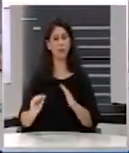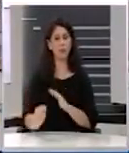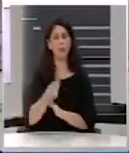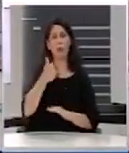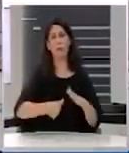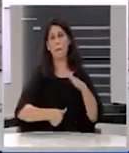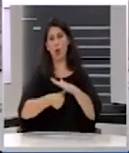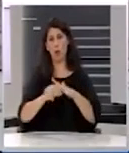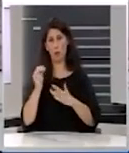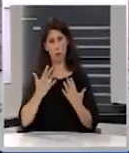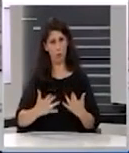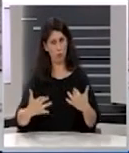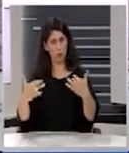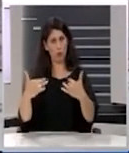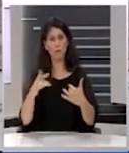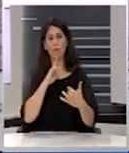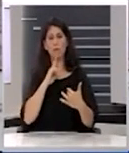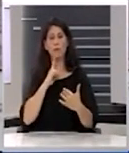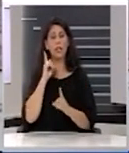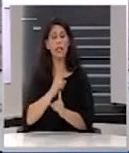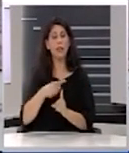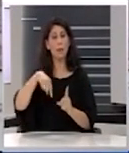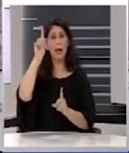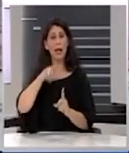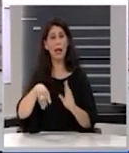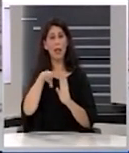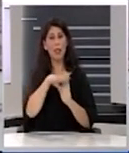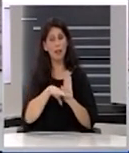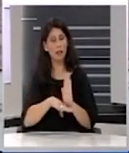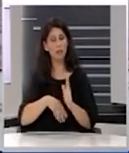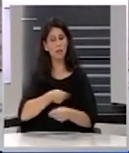Εκλογή Προέδρου της Βουλής σύμφωνα με την ειδική ημερήσια διάταξη που έχει διανεμηθεί.